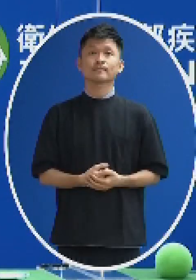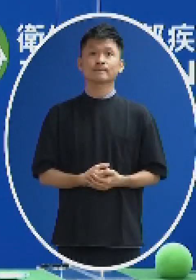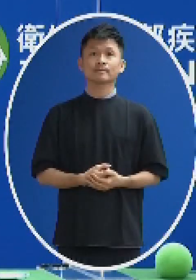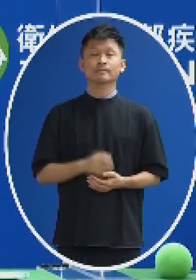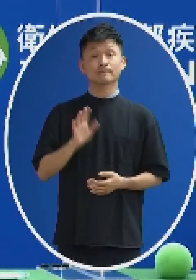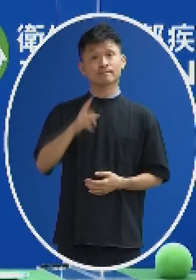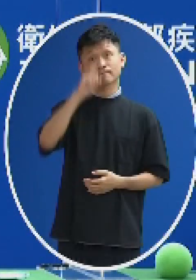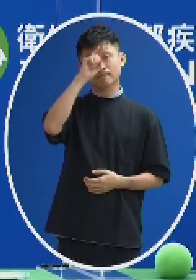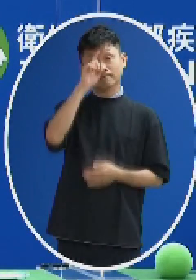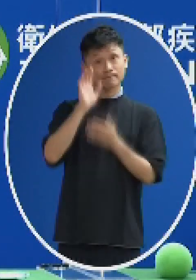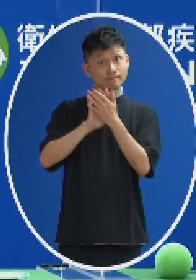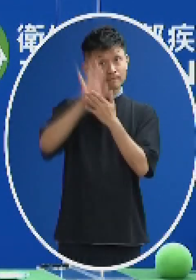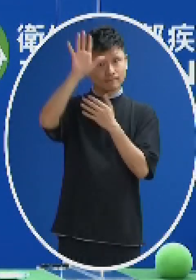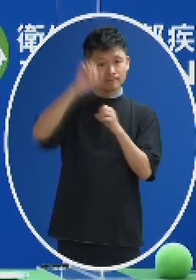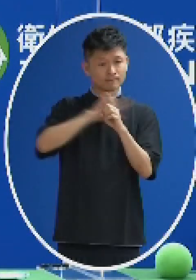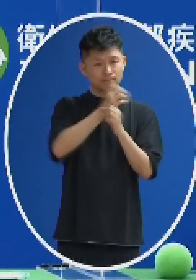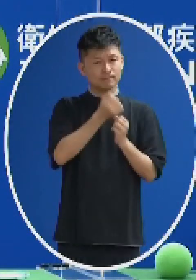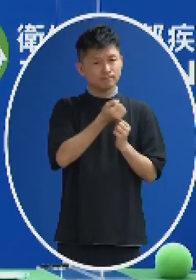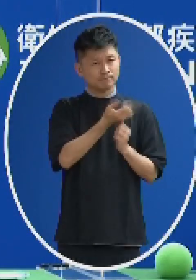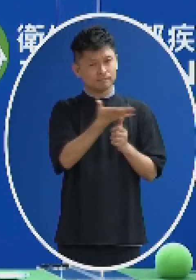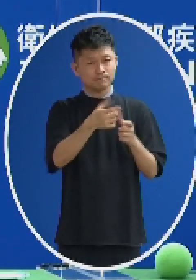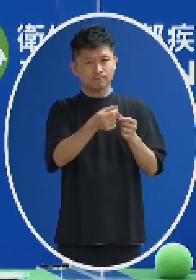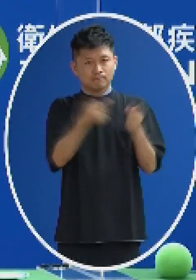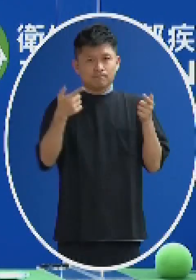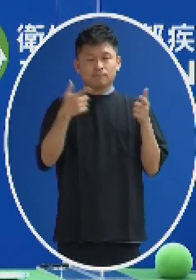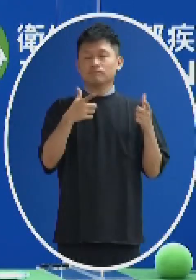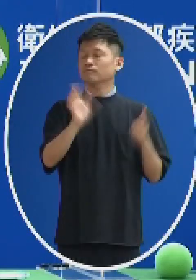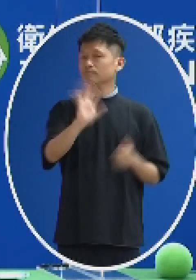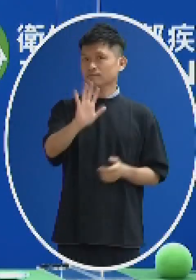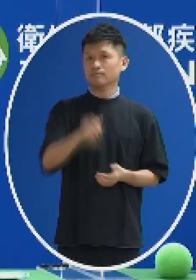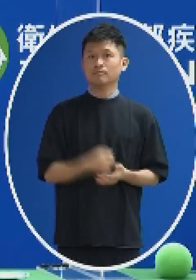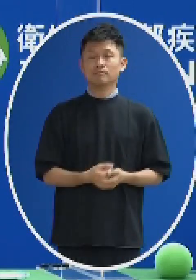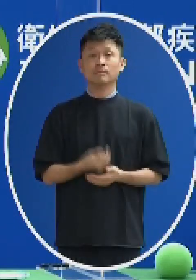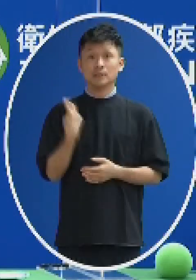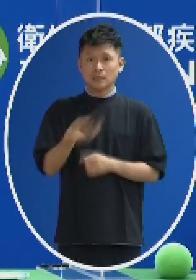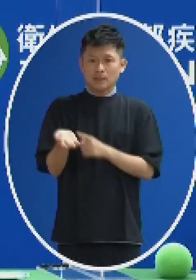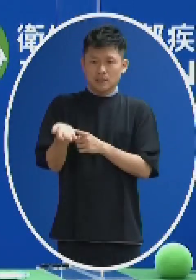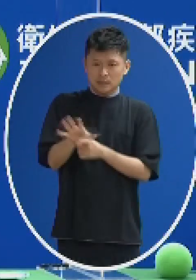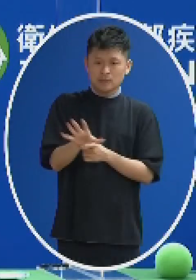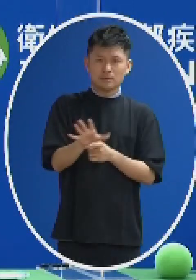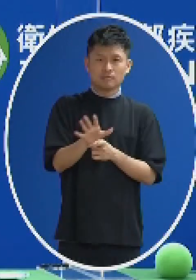希望就未来的疫情不要再扩大，那死亡也尽量能够避免。